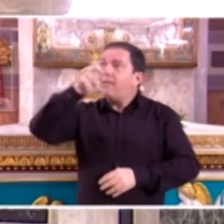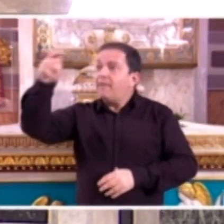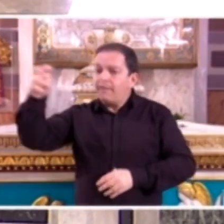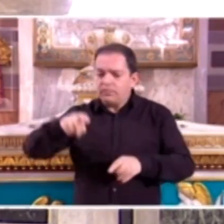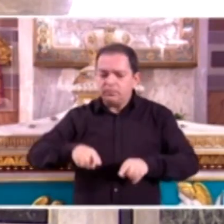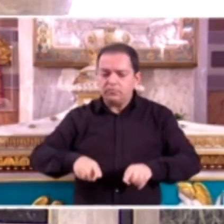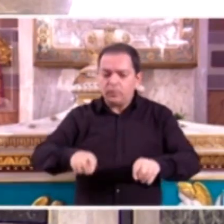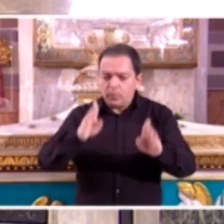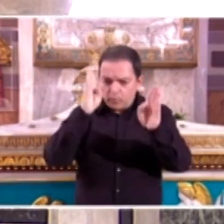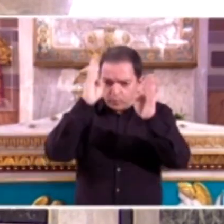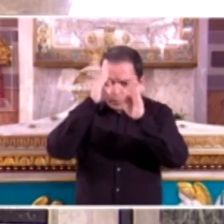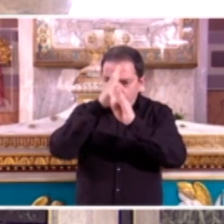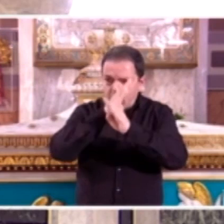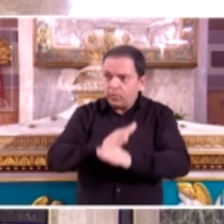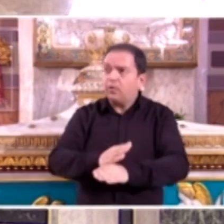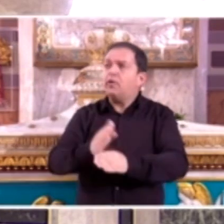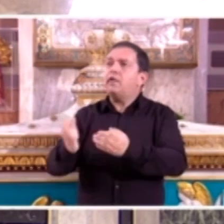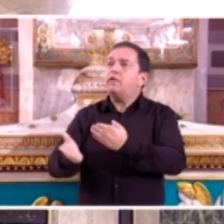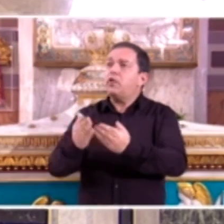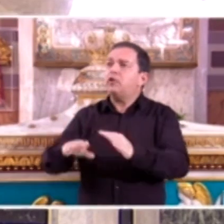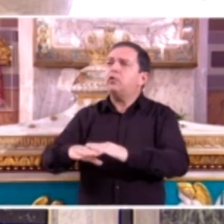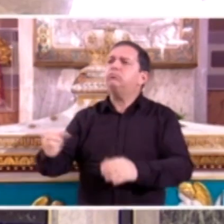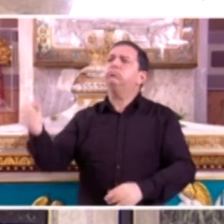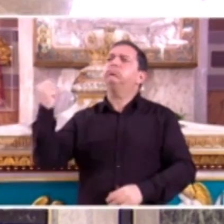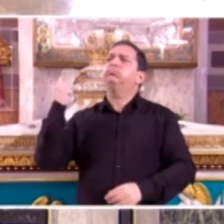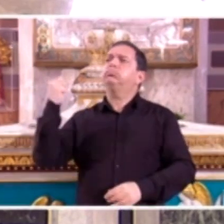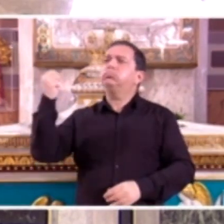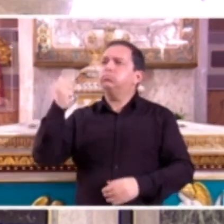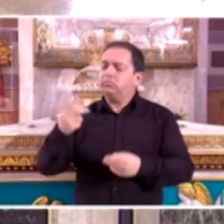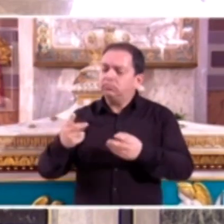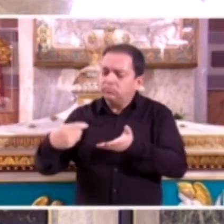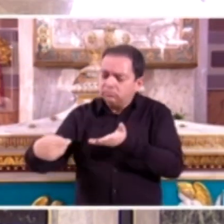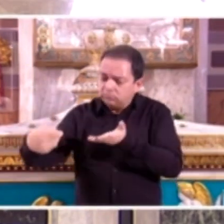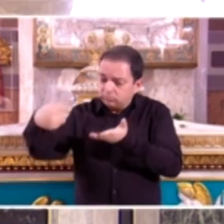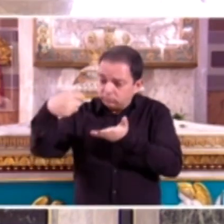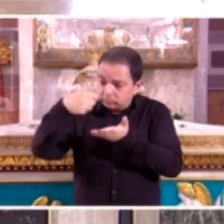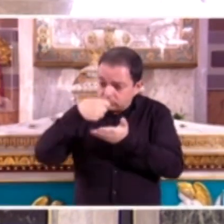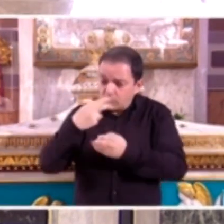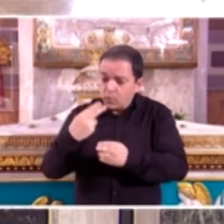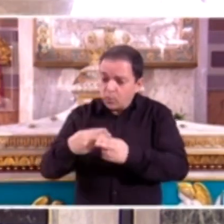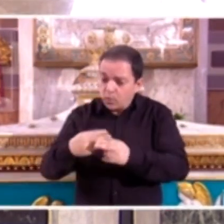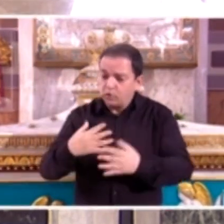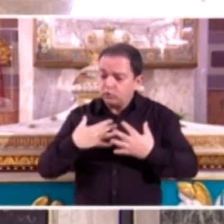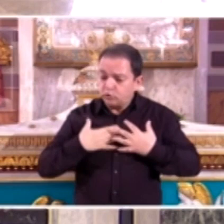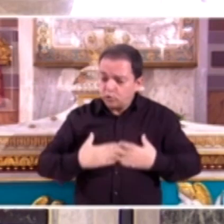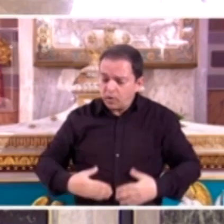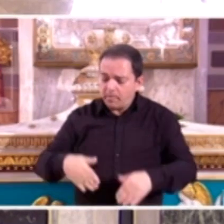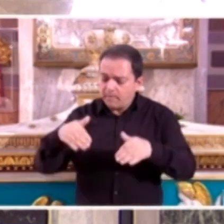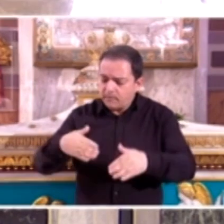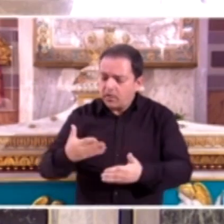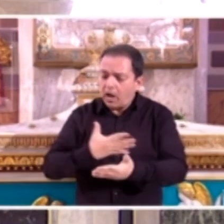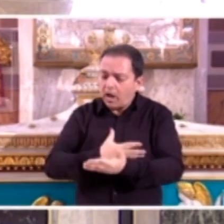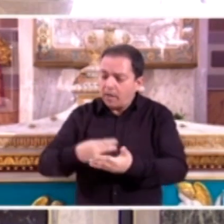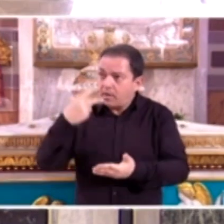όδε ημίνα οράτος συνών, και καταξίωσον την κρατεά σου χειρή μεταδούνε ημίν του αχράντου σώματός σου και του